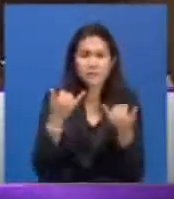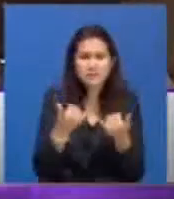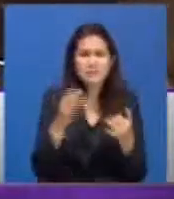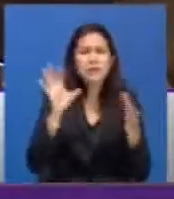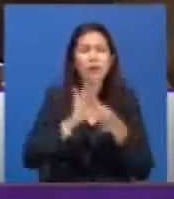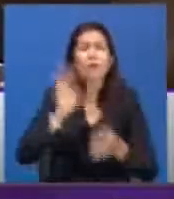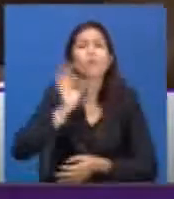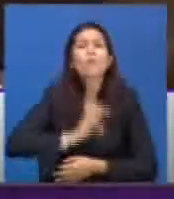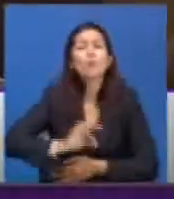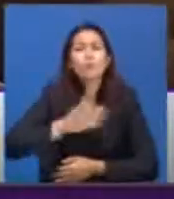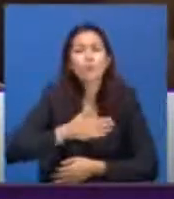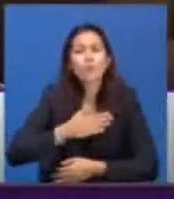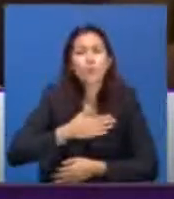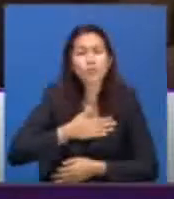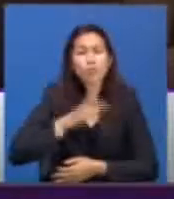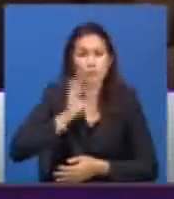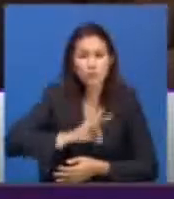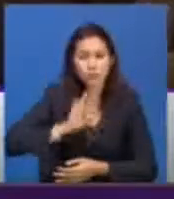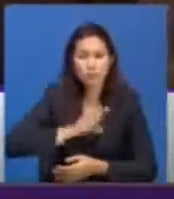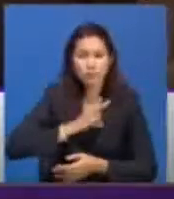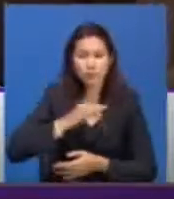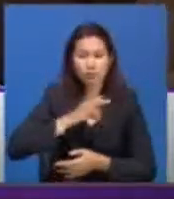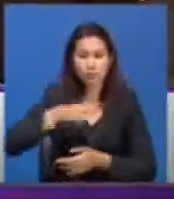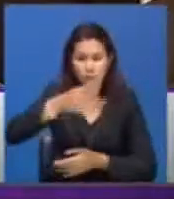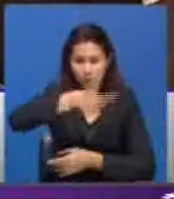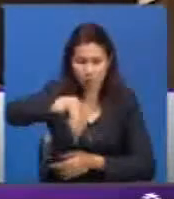ที่เราได้นำเรียน